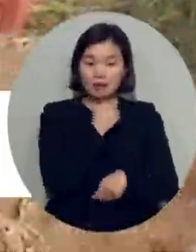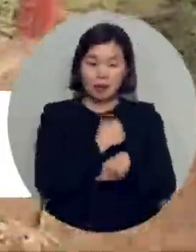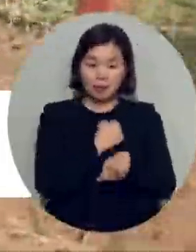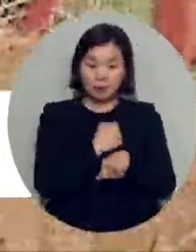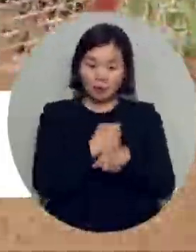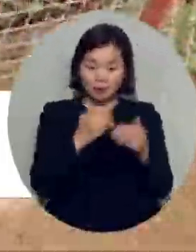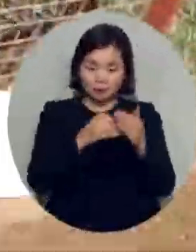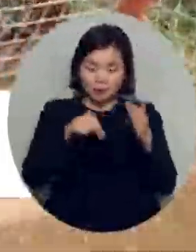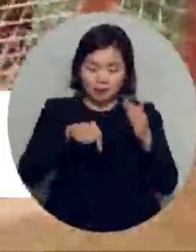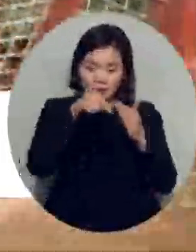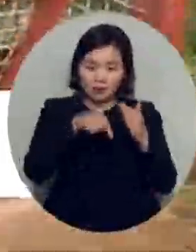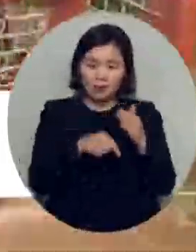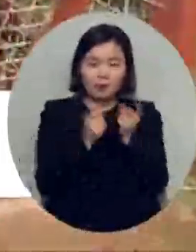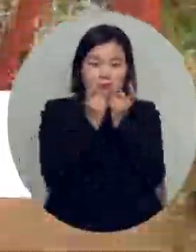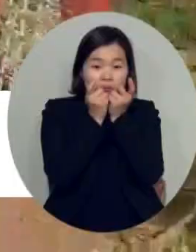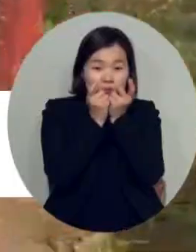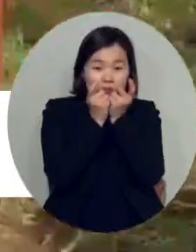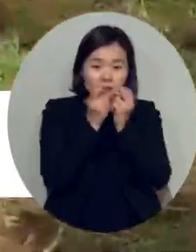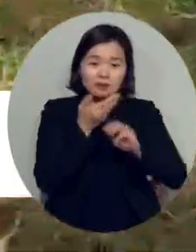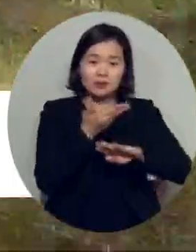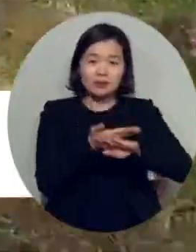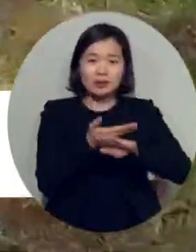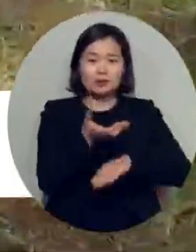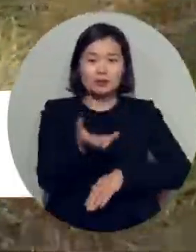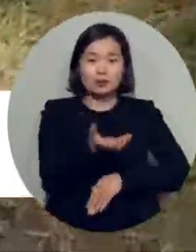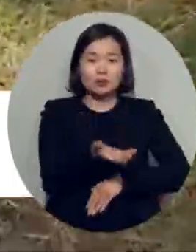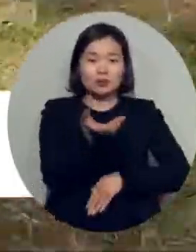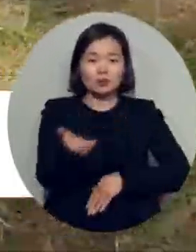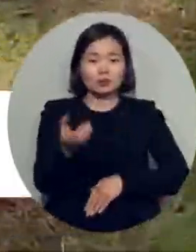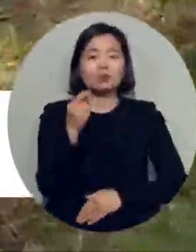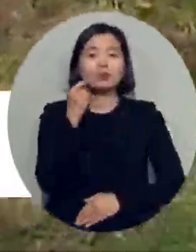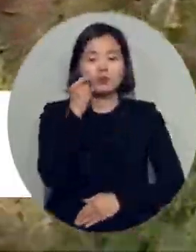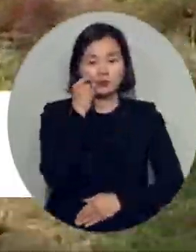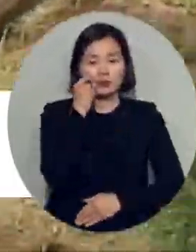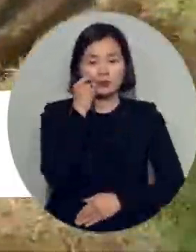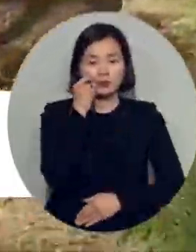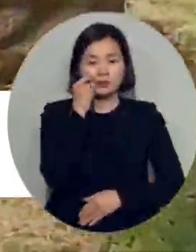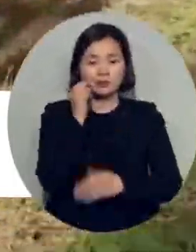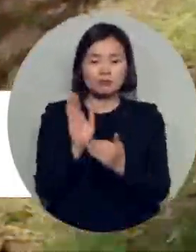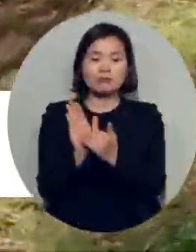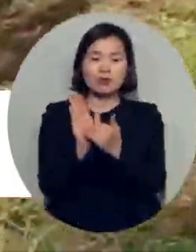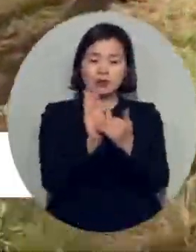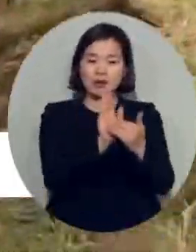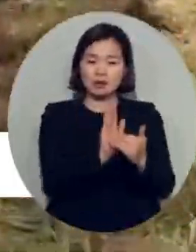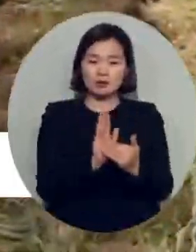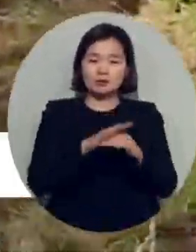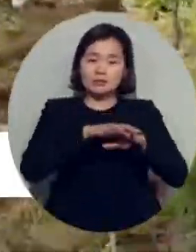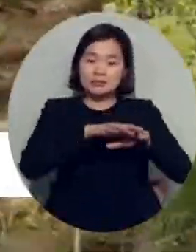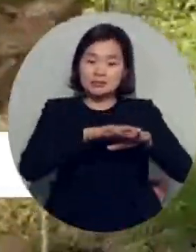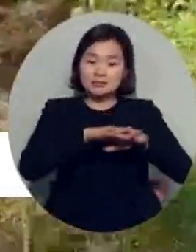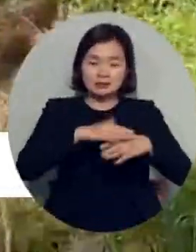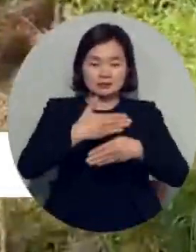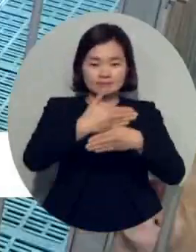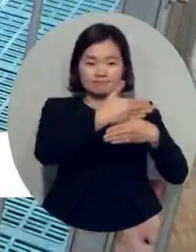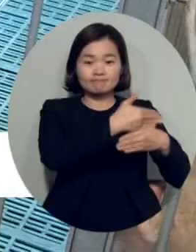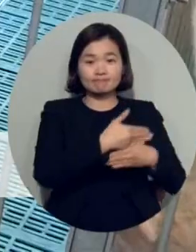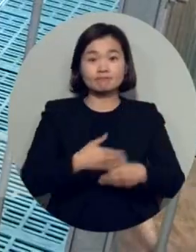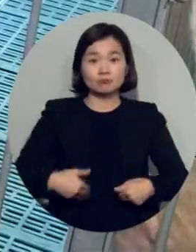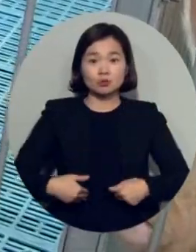하고 거기에 안에 있는 멧돼지들이 다른 지역으로 나가지 못하도록 울타리를 치는 그런 작업들을 해야